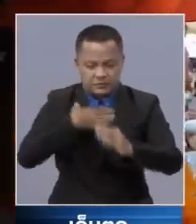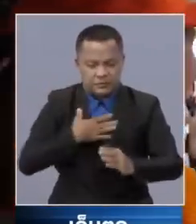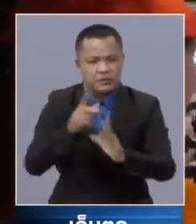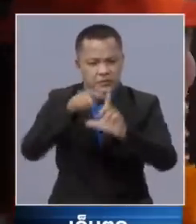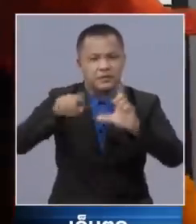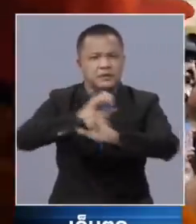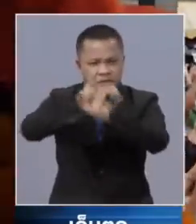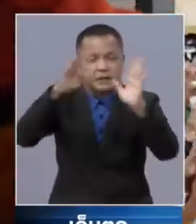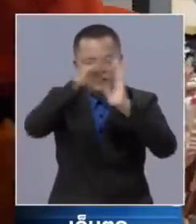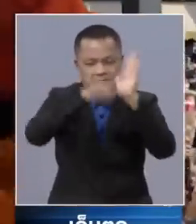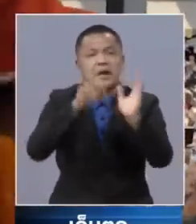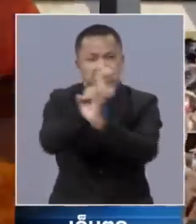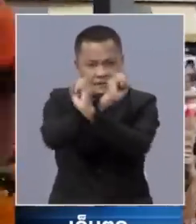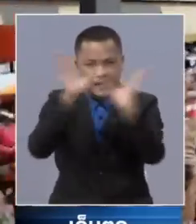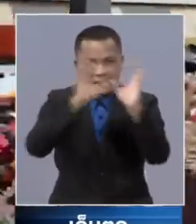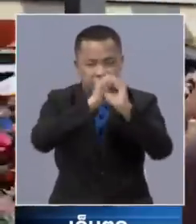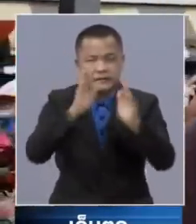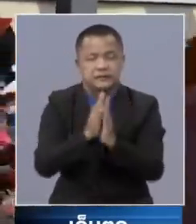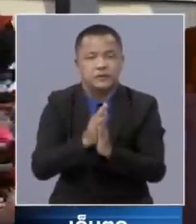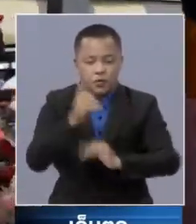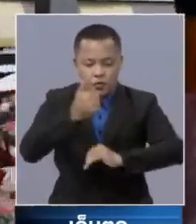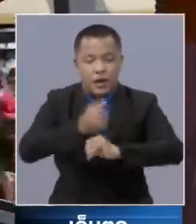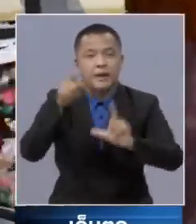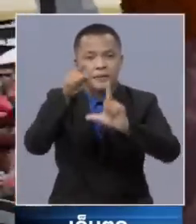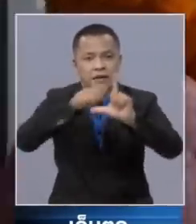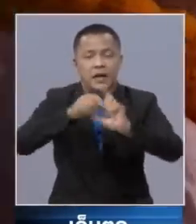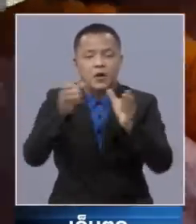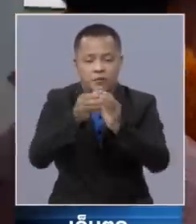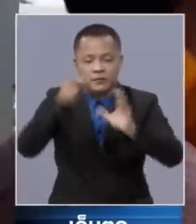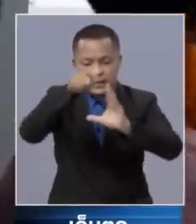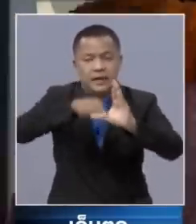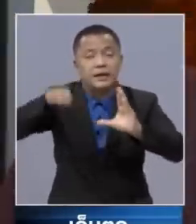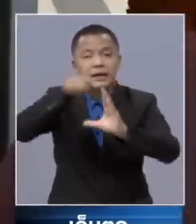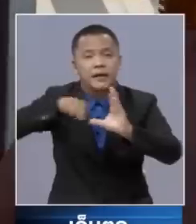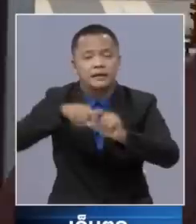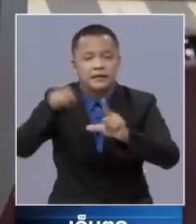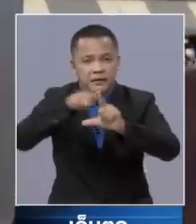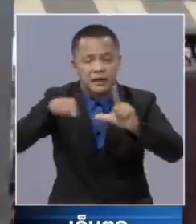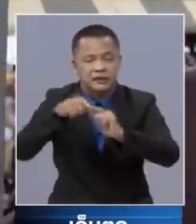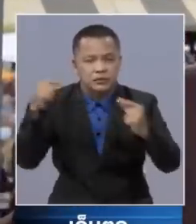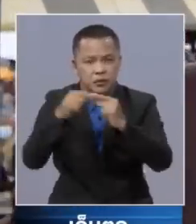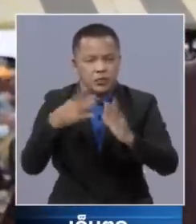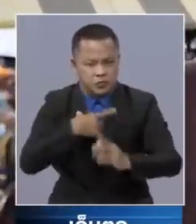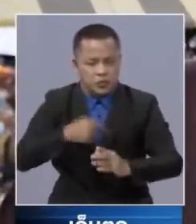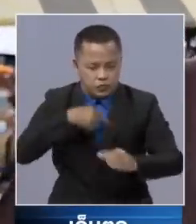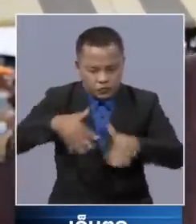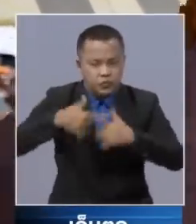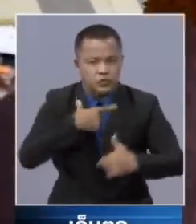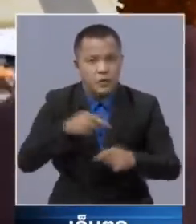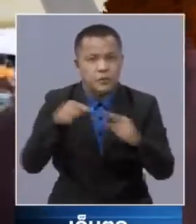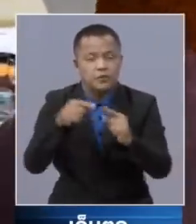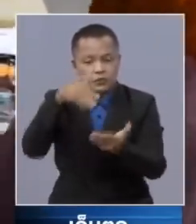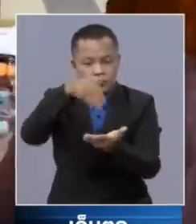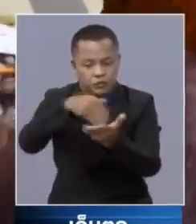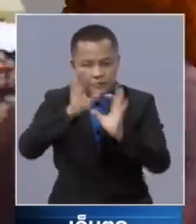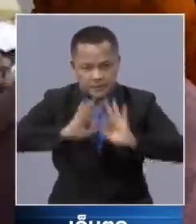นนโยบายเราชัดนะครับคุณพิธาเนี่ยบอกว่าพรรคก้าวไกลเนี่ยกระแสความนิยมเพิ่มขึ้นต่อเนื่องมาจากจุดยืนของพรร